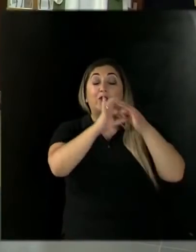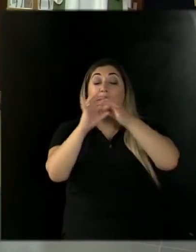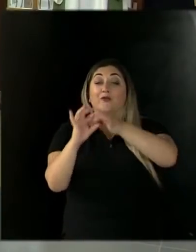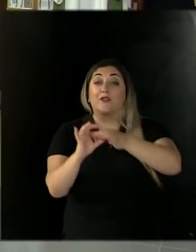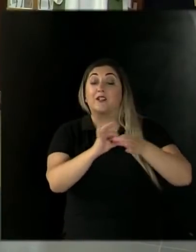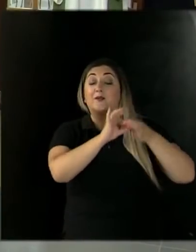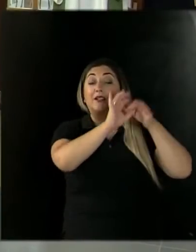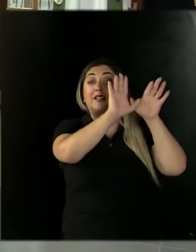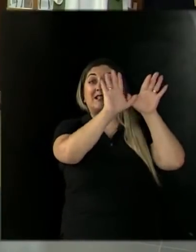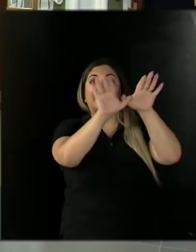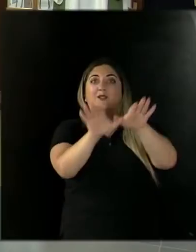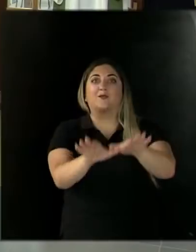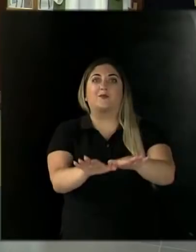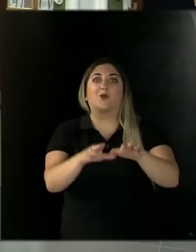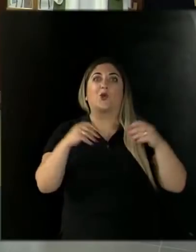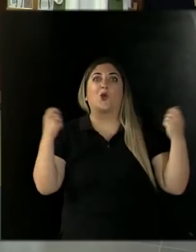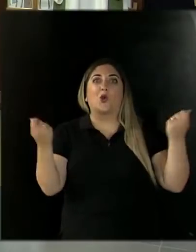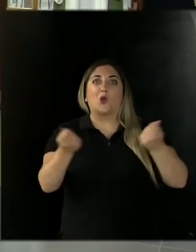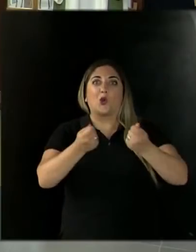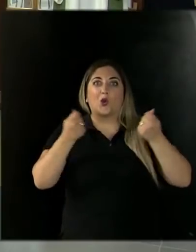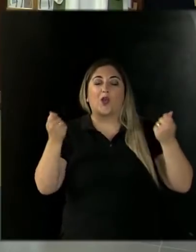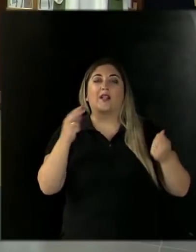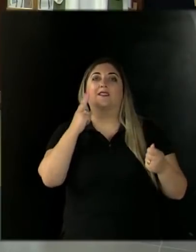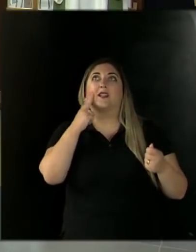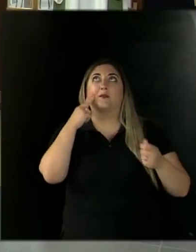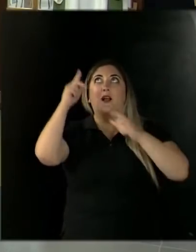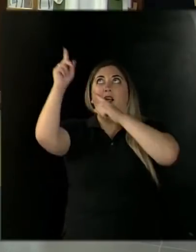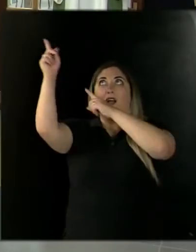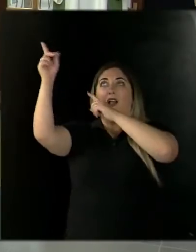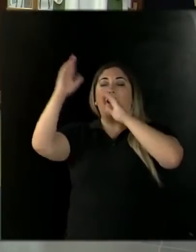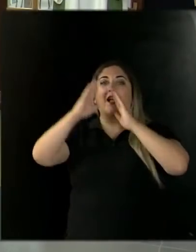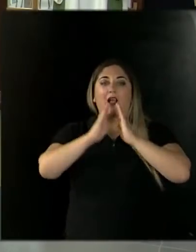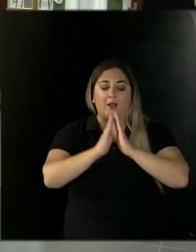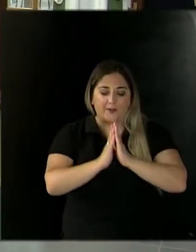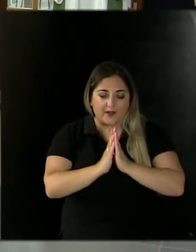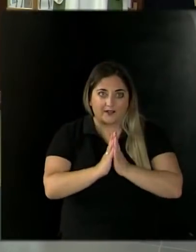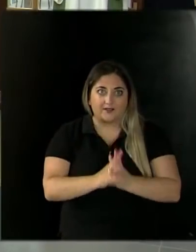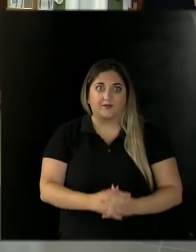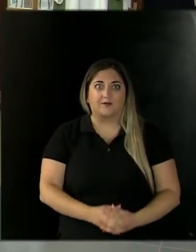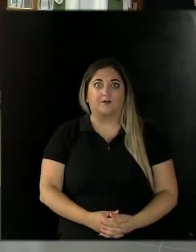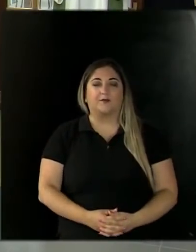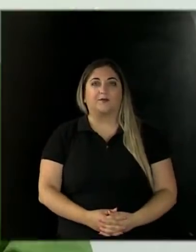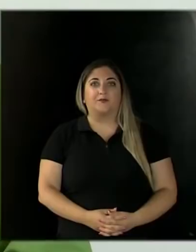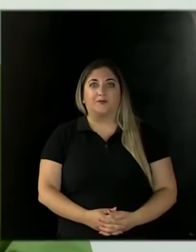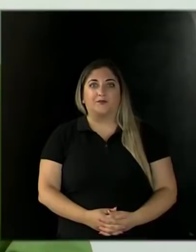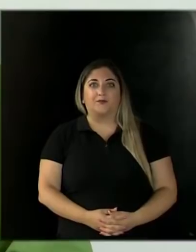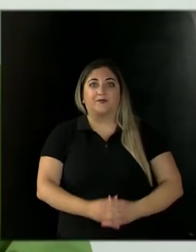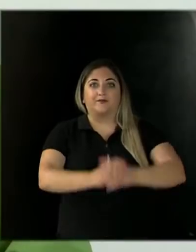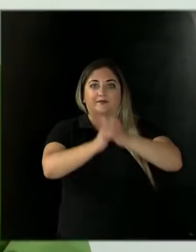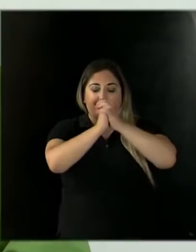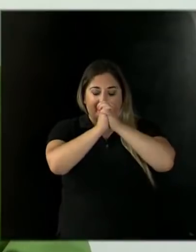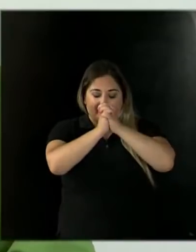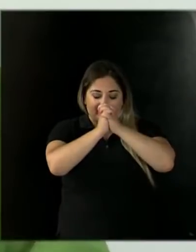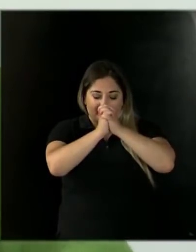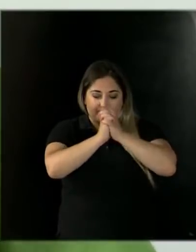Kristu mal-Ispiritu Santu fil-glorja tal-Missier Alla. Amen. Nitolbu.